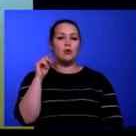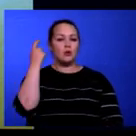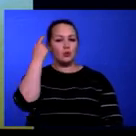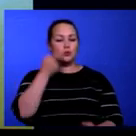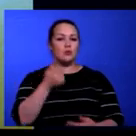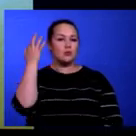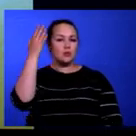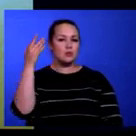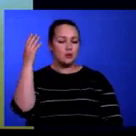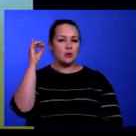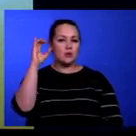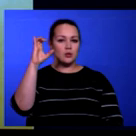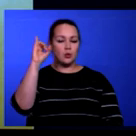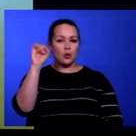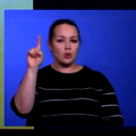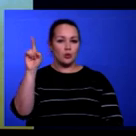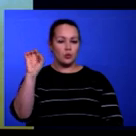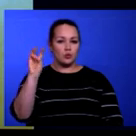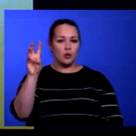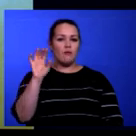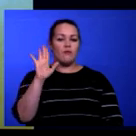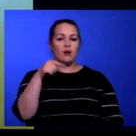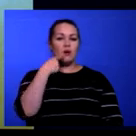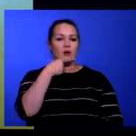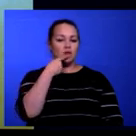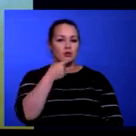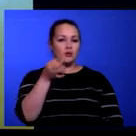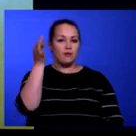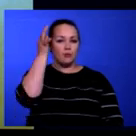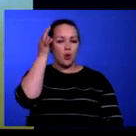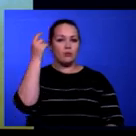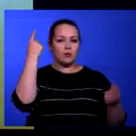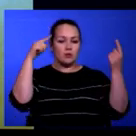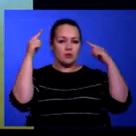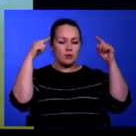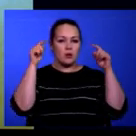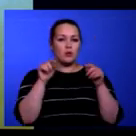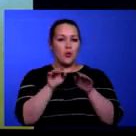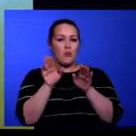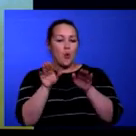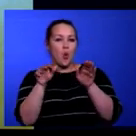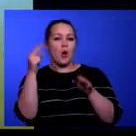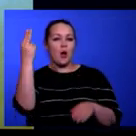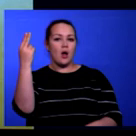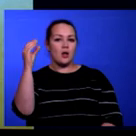союзов в нашей речи вспомните сказку муха-цокотуха помните